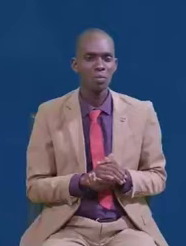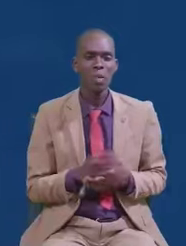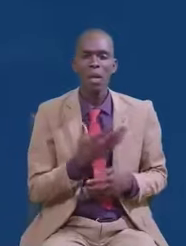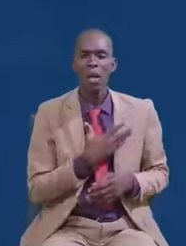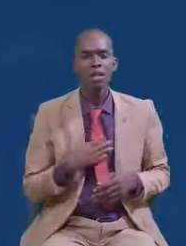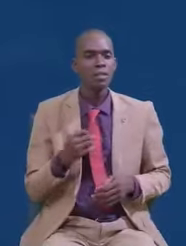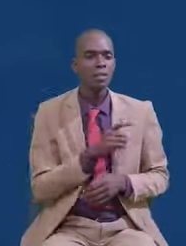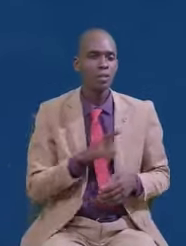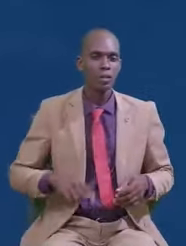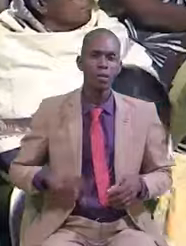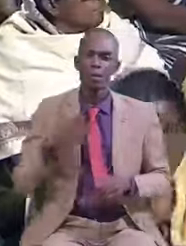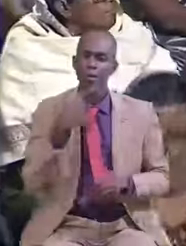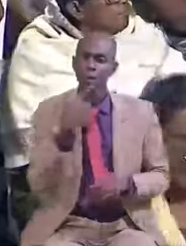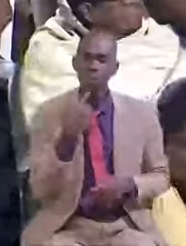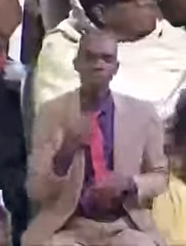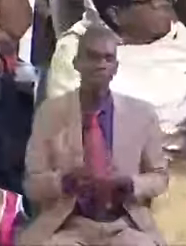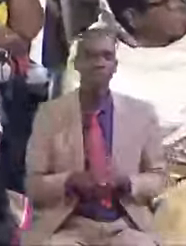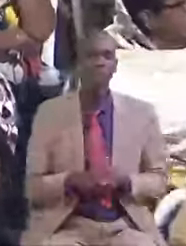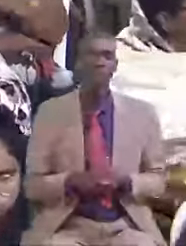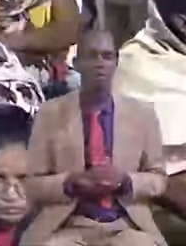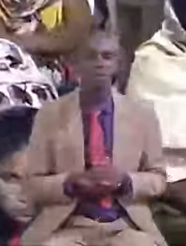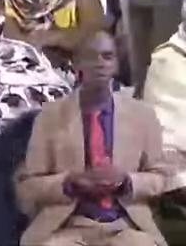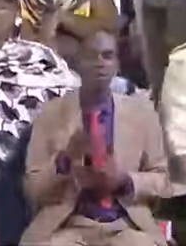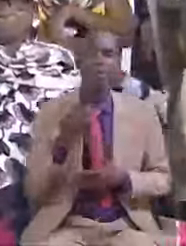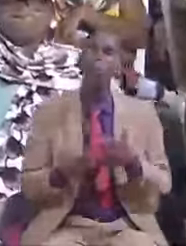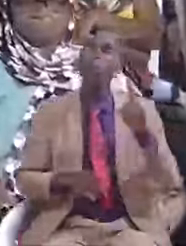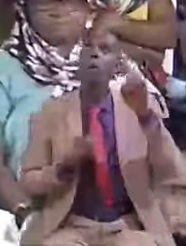dit, ce que j'ai,